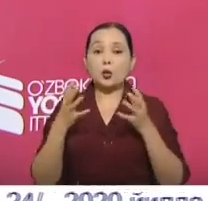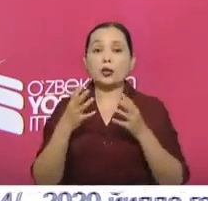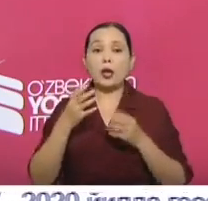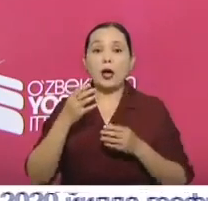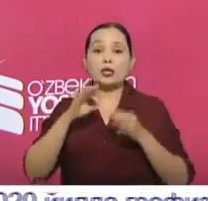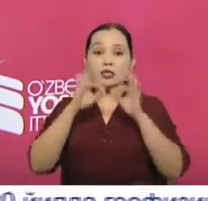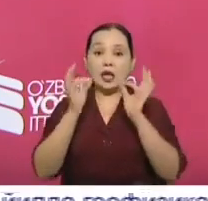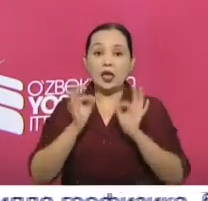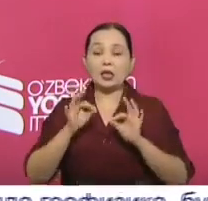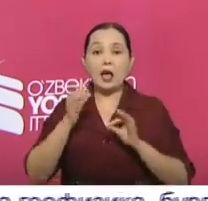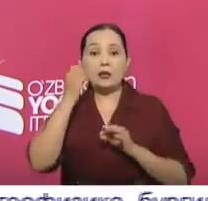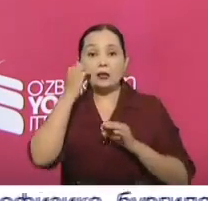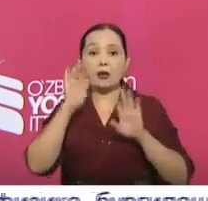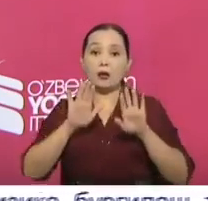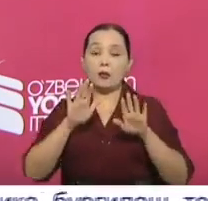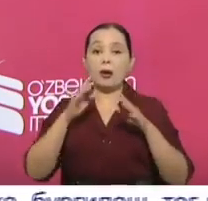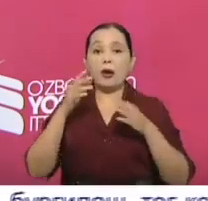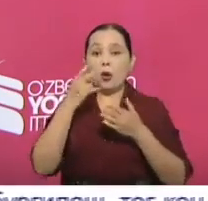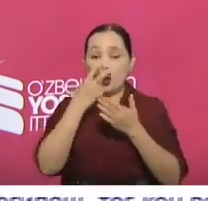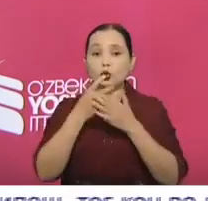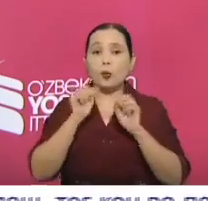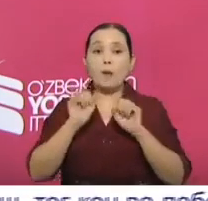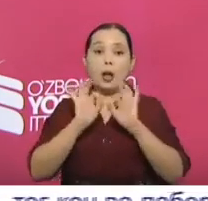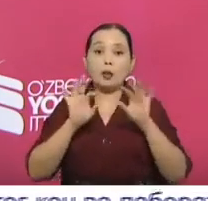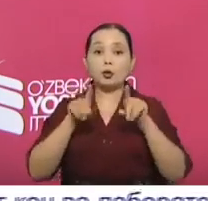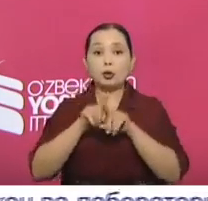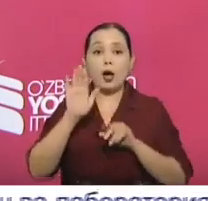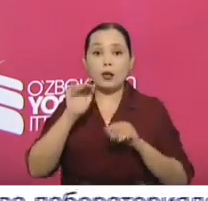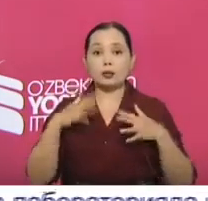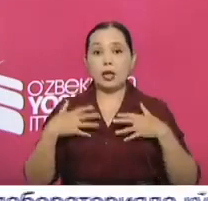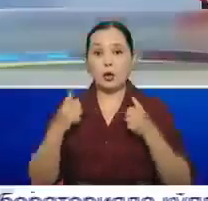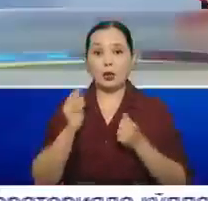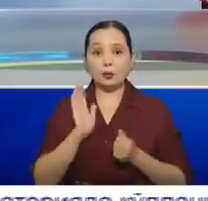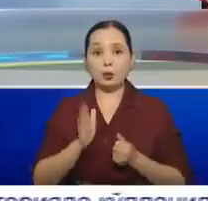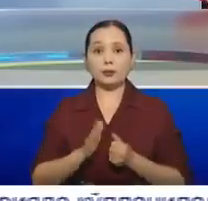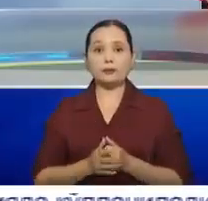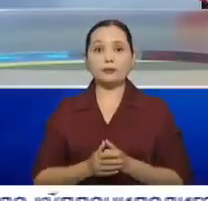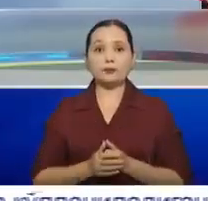экспонатларни кўришингиз мумкин. Маълумотларимиз шундан иборат эди. Хайр, саломат бўлинг.